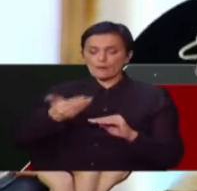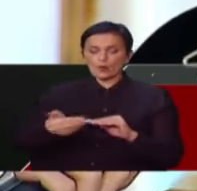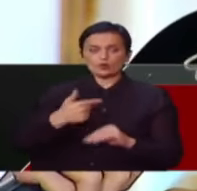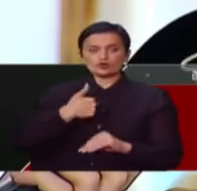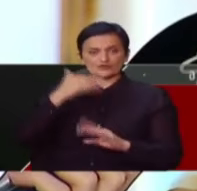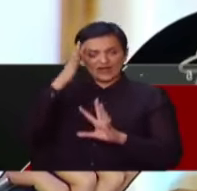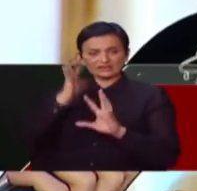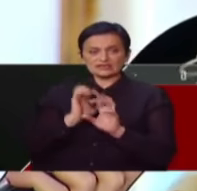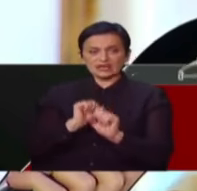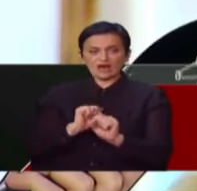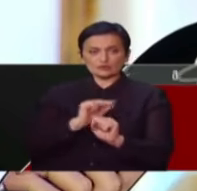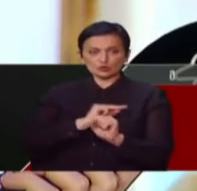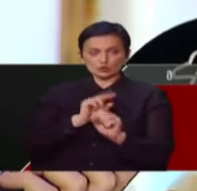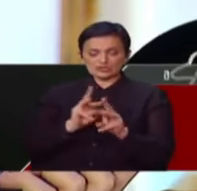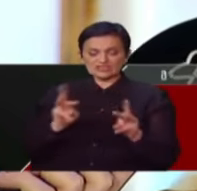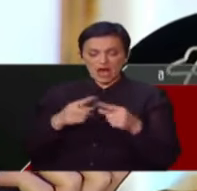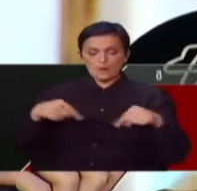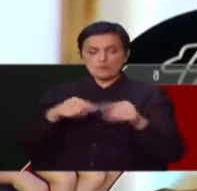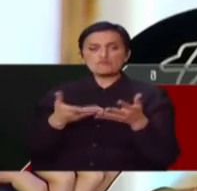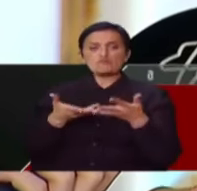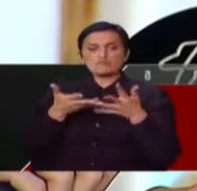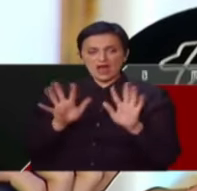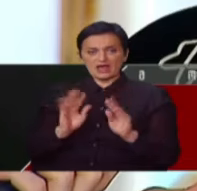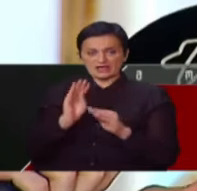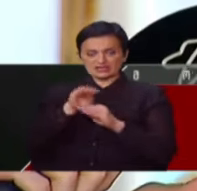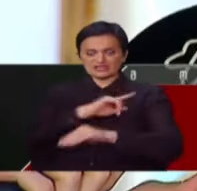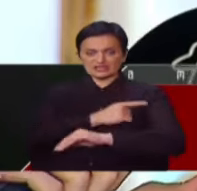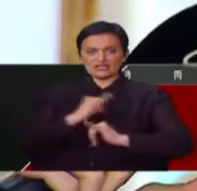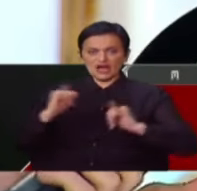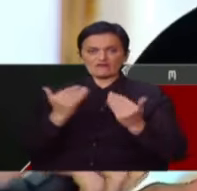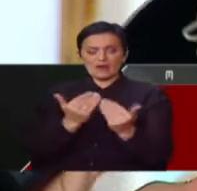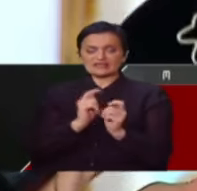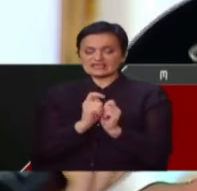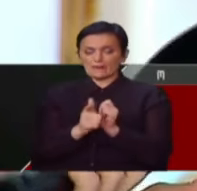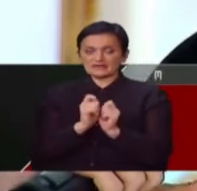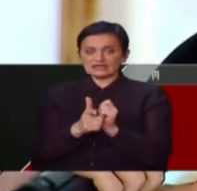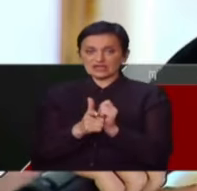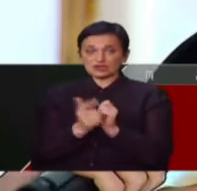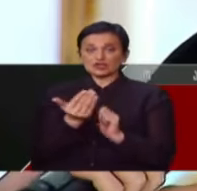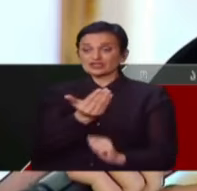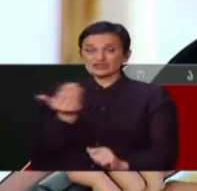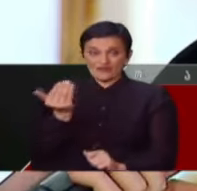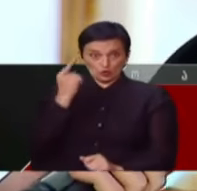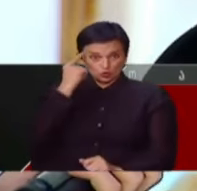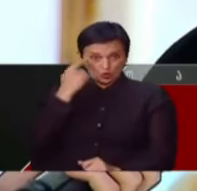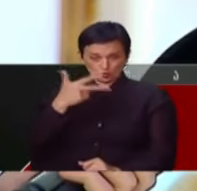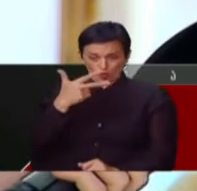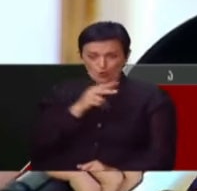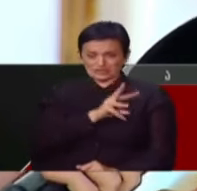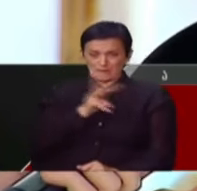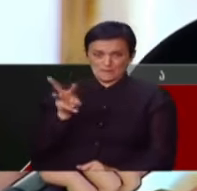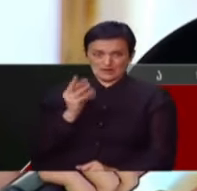ჩვენ თავდაცვის უცხებას კიდევ მეტად უფრო გავაძლიეროთ მათი დაფინანსება. და თქვენ გონიათ ამ თქვენ 30